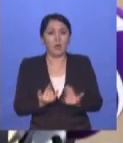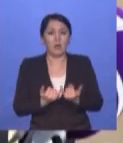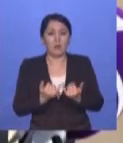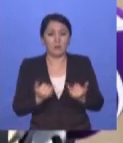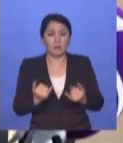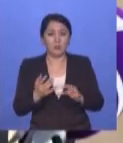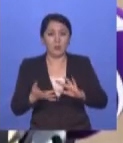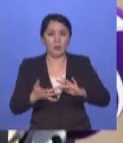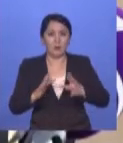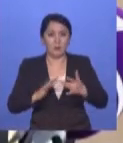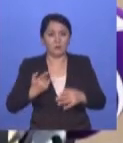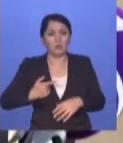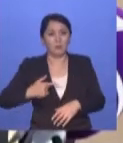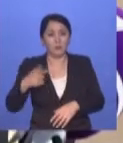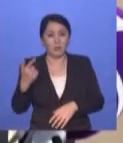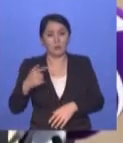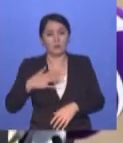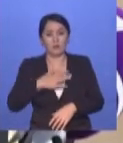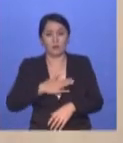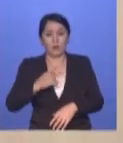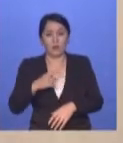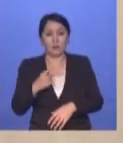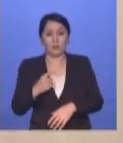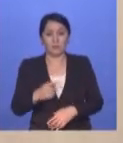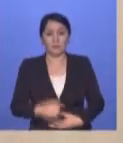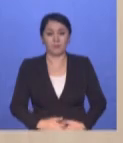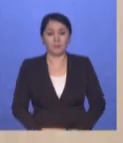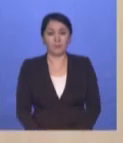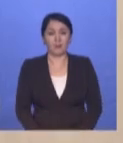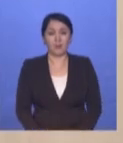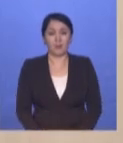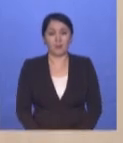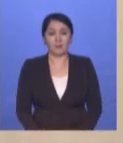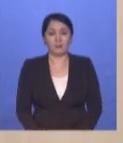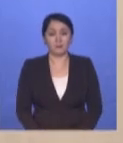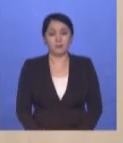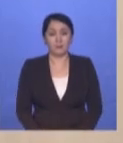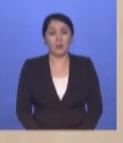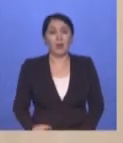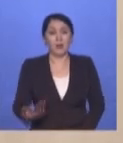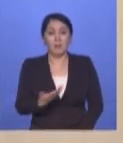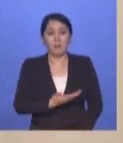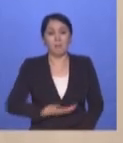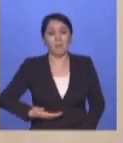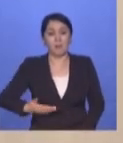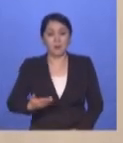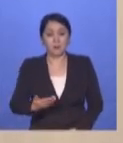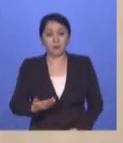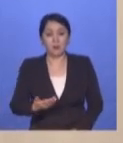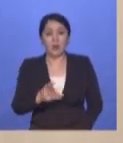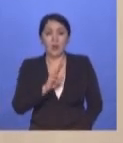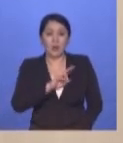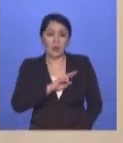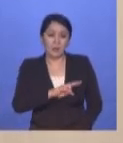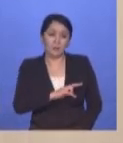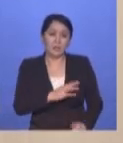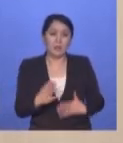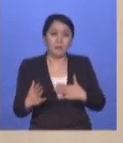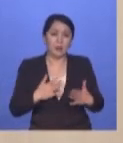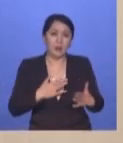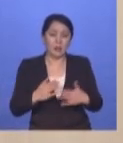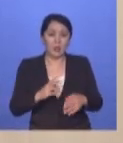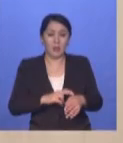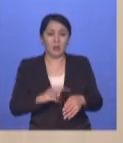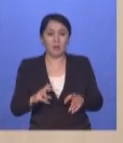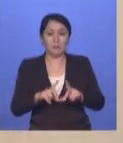қолжетімділігі, цифрлық сауаттылығын арттыру маңыздылығы айтылған. Мы готовы поддержать все виды. Біз әкімдіктермен тығыз жұмыс жасау қажет деп ойлаймыз.